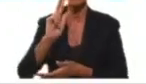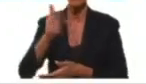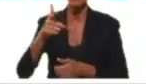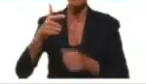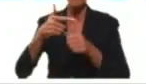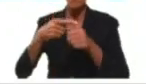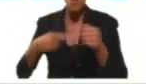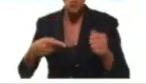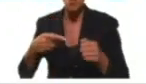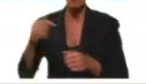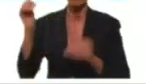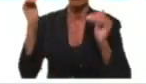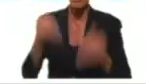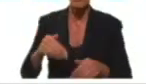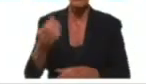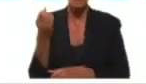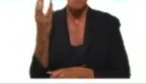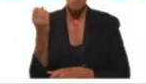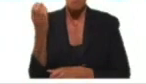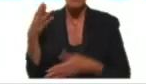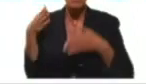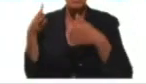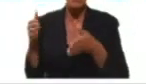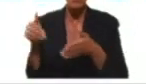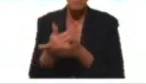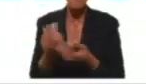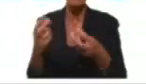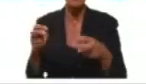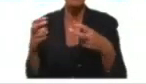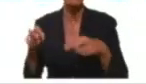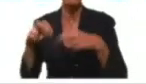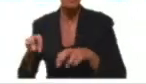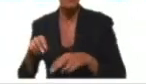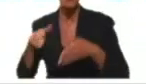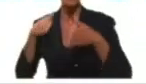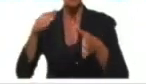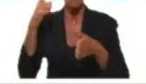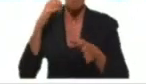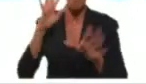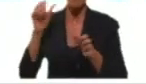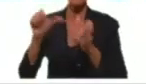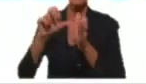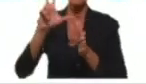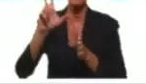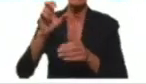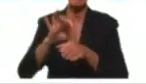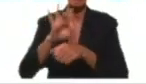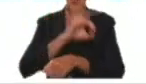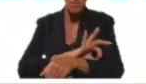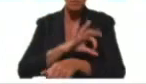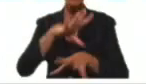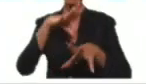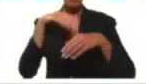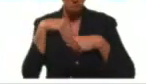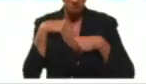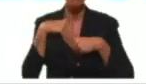linii kolejowej, to jest około 18% wszystkich linii. Na długości 1300 km możliwe jest uzyskanie